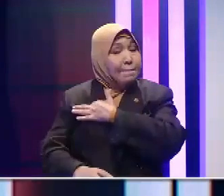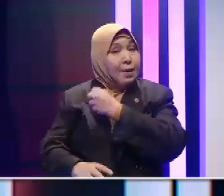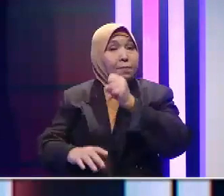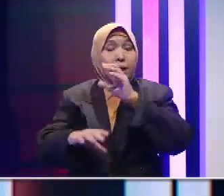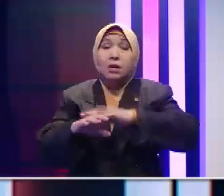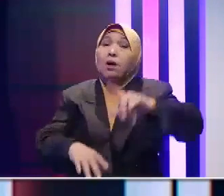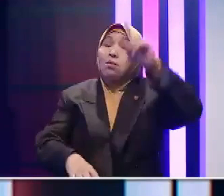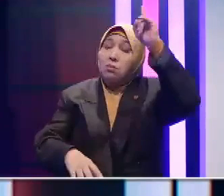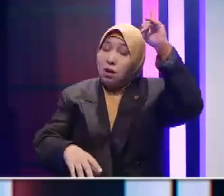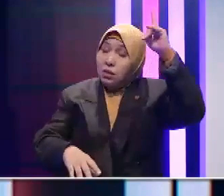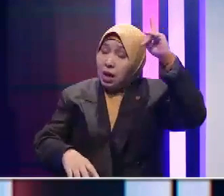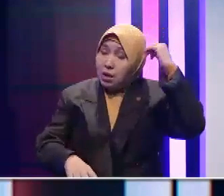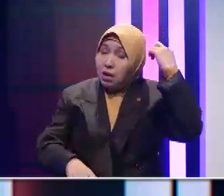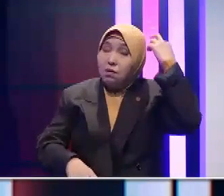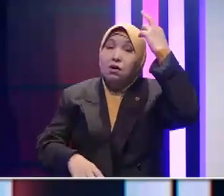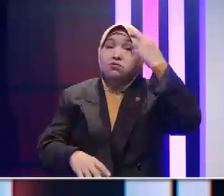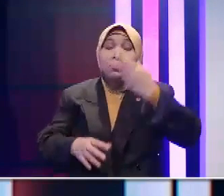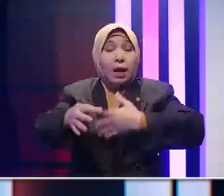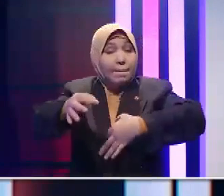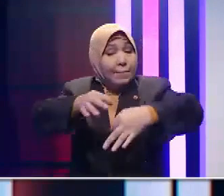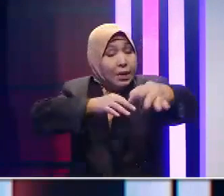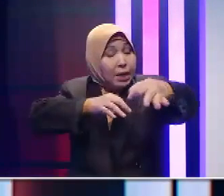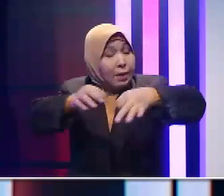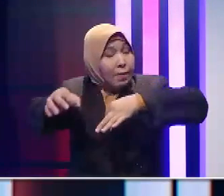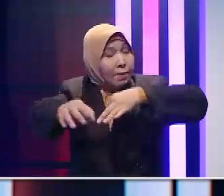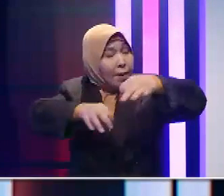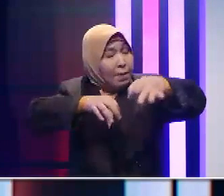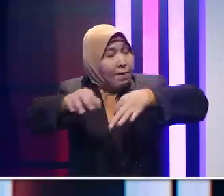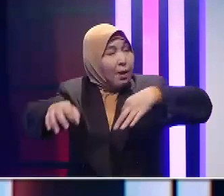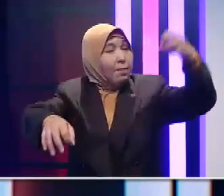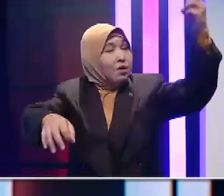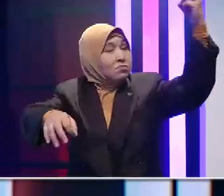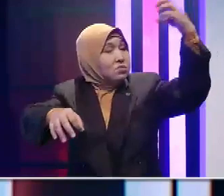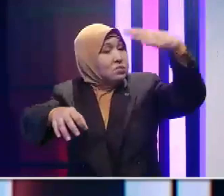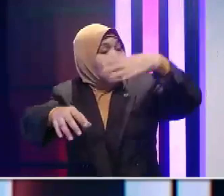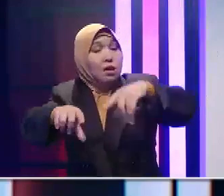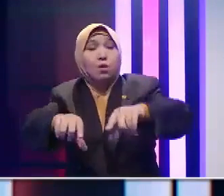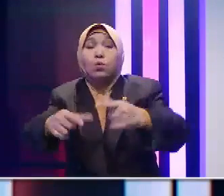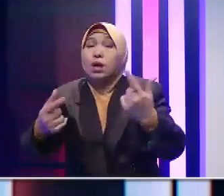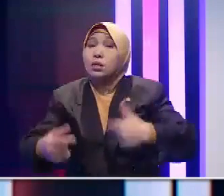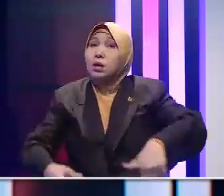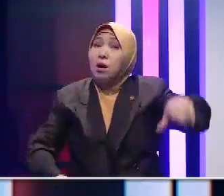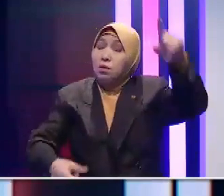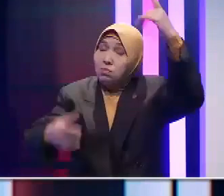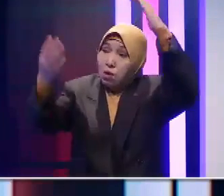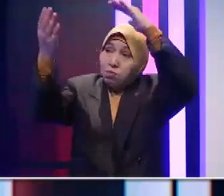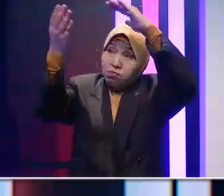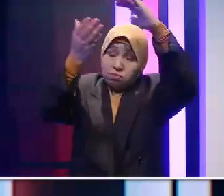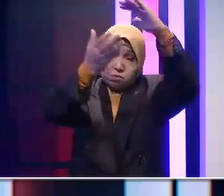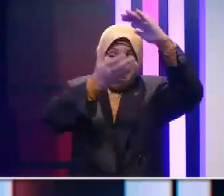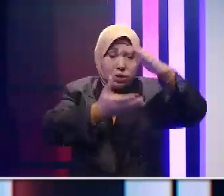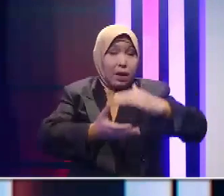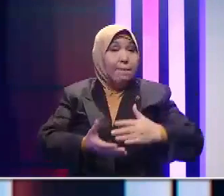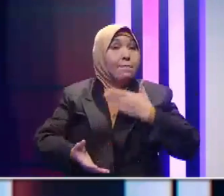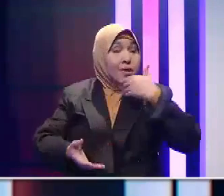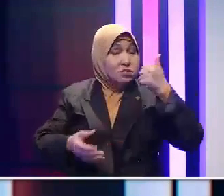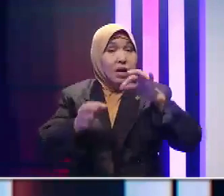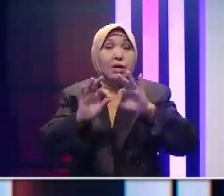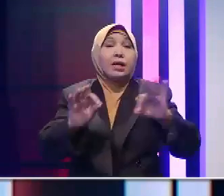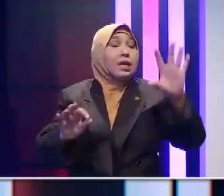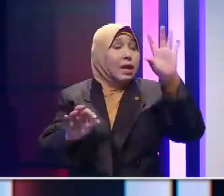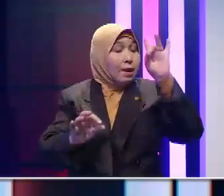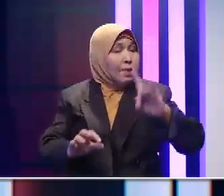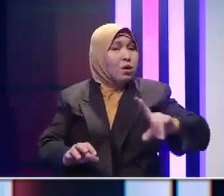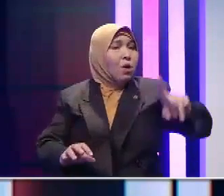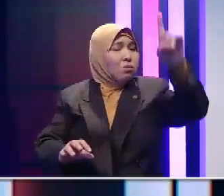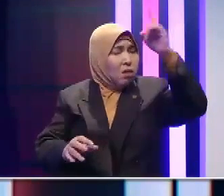dan Rasulnya serta kepada penerangan cahaya Al-Quran yang kami turunkan. Menarik, dalam ayat yang ke-8 ini Allah Ta'ala